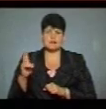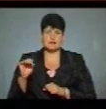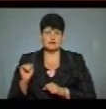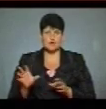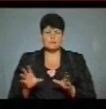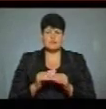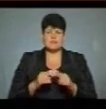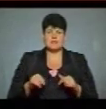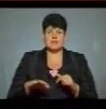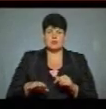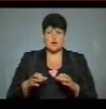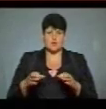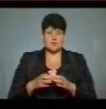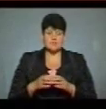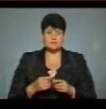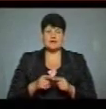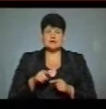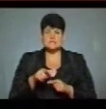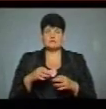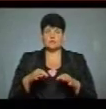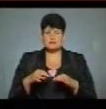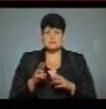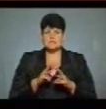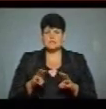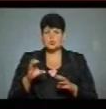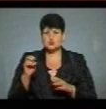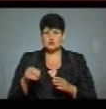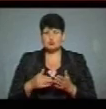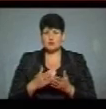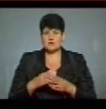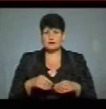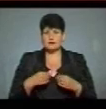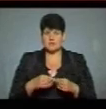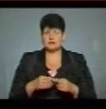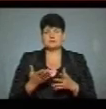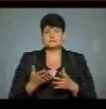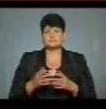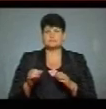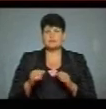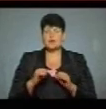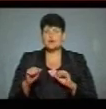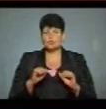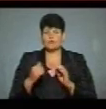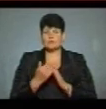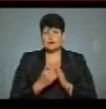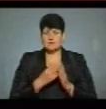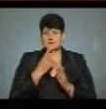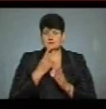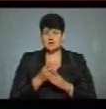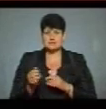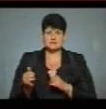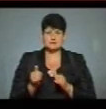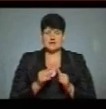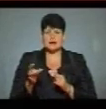об'єднаних територіальних громадах. Ці автомобілі Міністерство соцполітики надає в межах урядової програми, яка передбачає